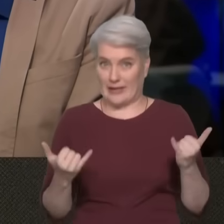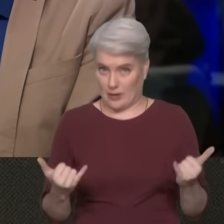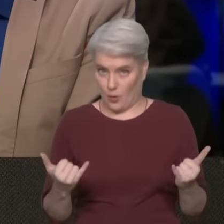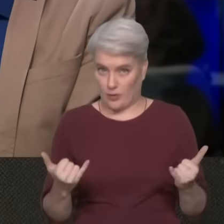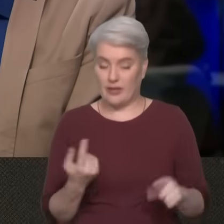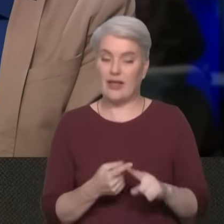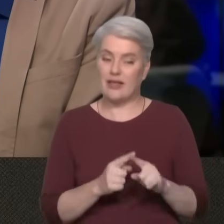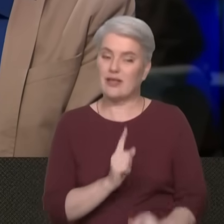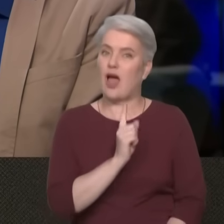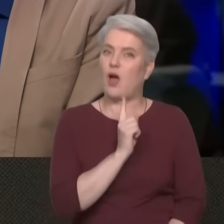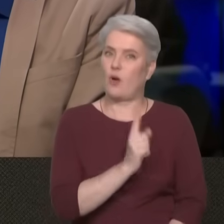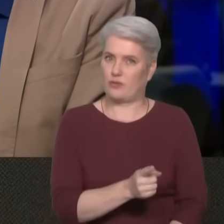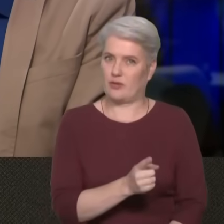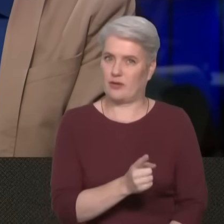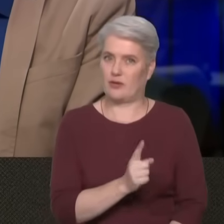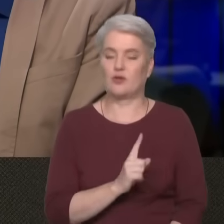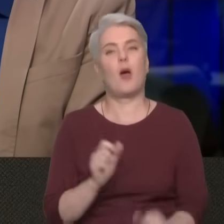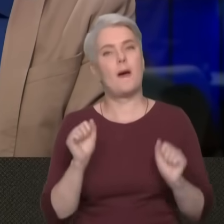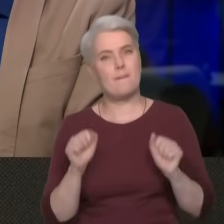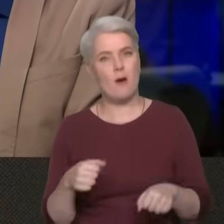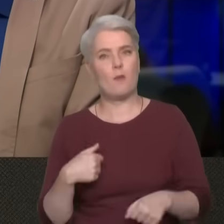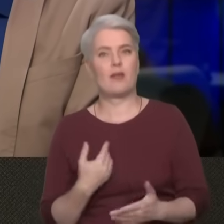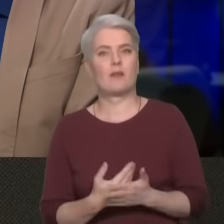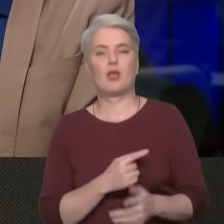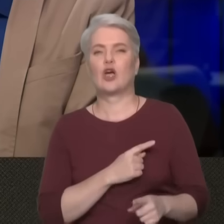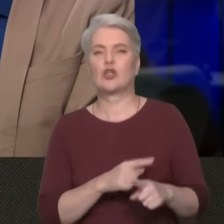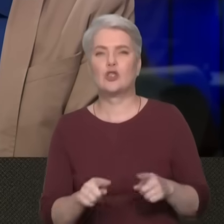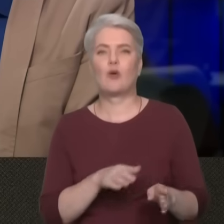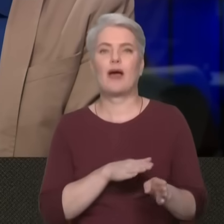одна складова. Да, до того, чи можемо ми, наприклад, швидко